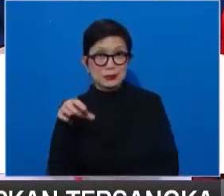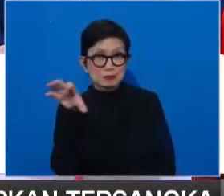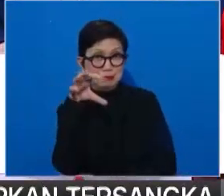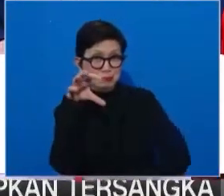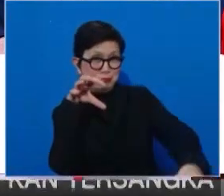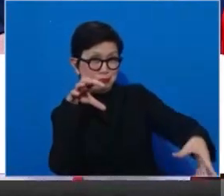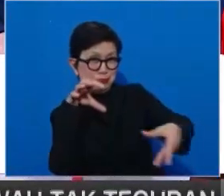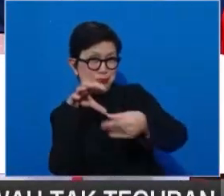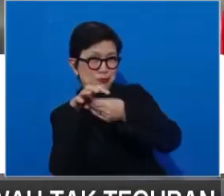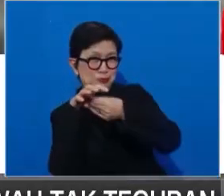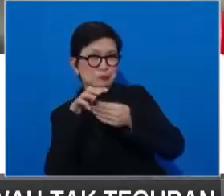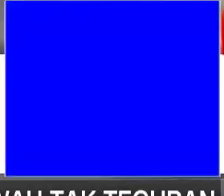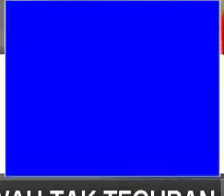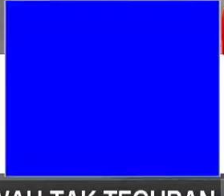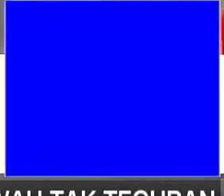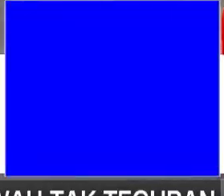pengawas.